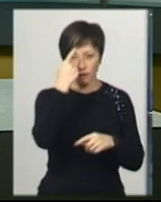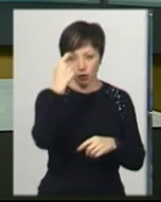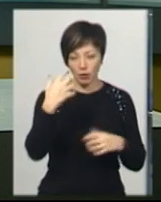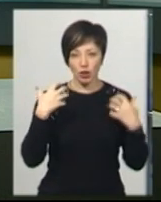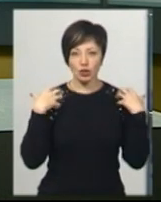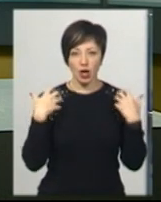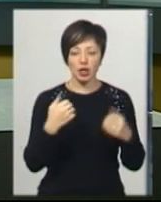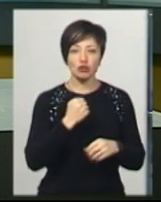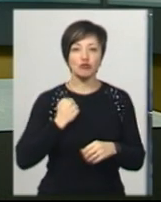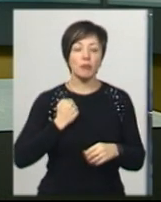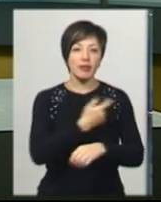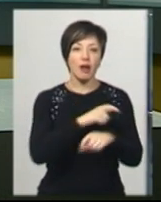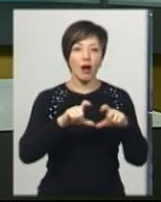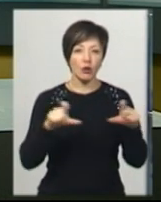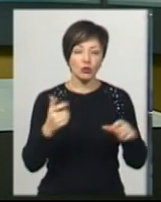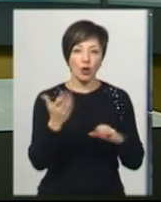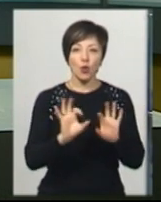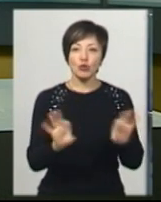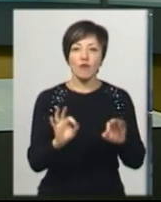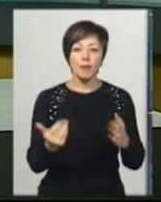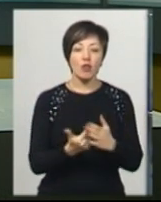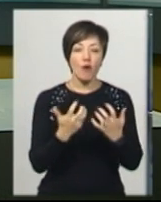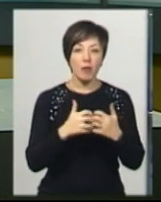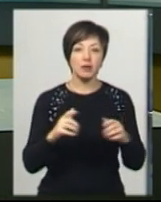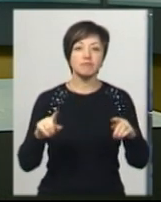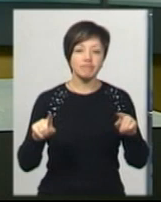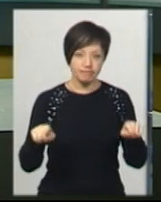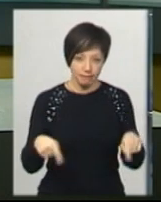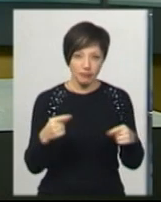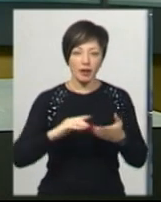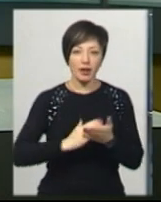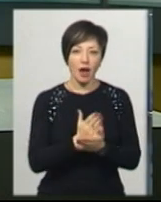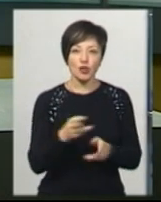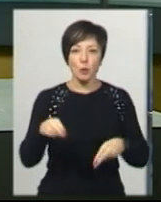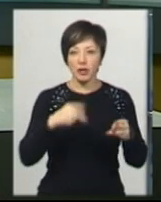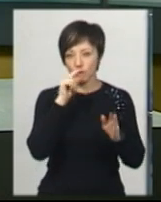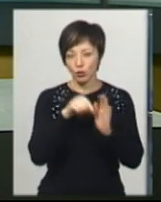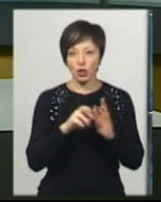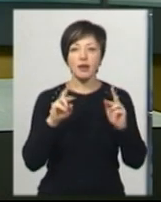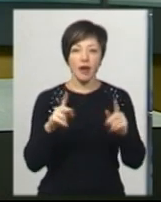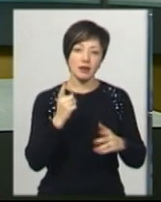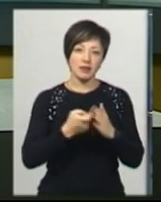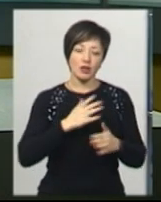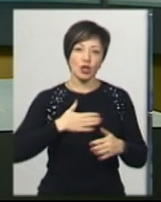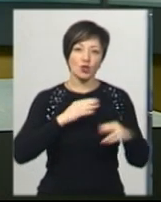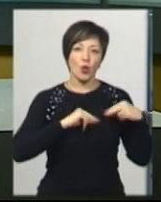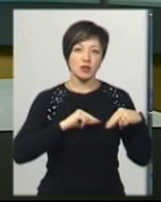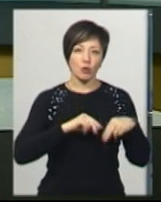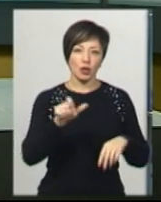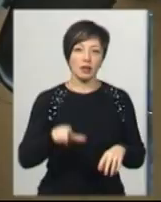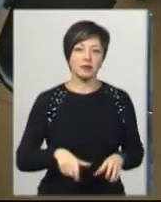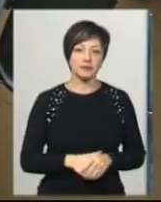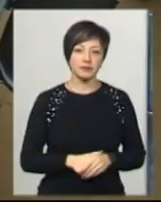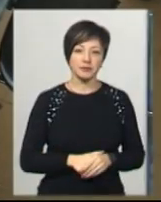начальник шпиталю Сергій Мельник. За його словами, нове обладнання підвищить якість оперативних втручань. Як саме, дізнавалася Тетяна Ворожцова.